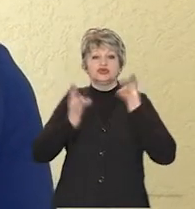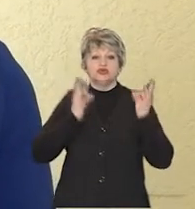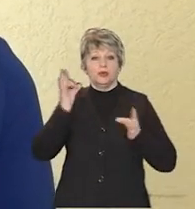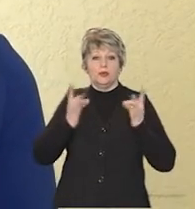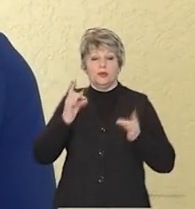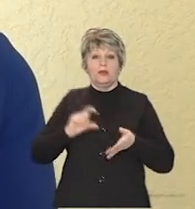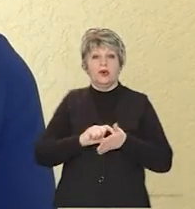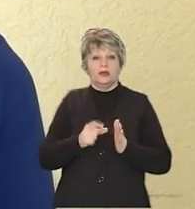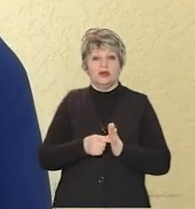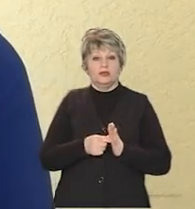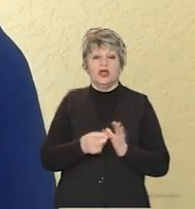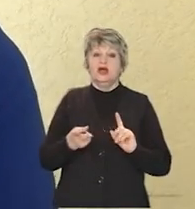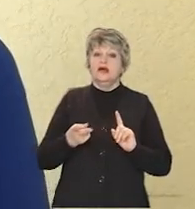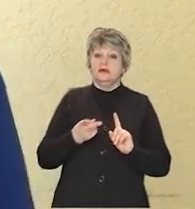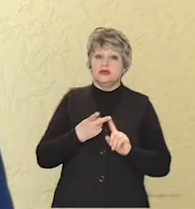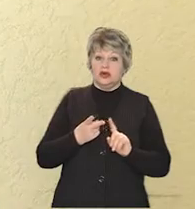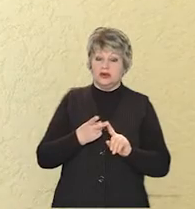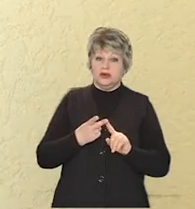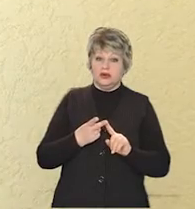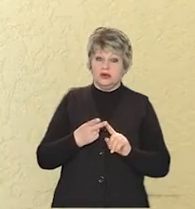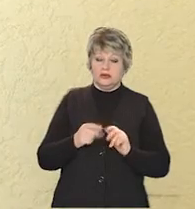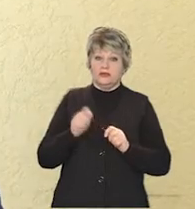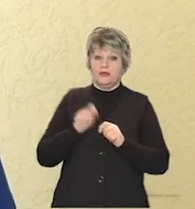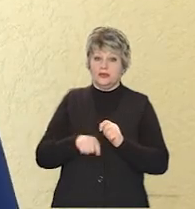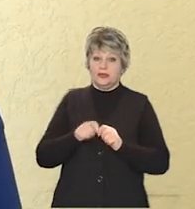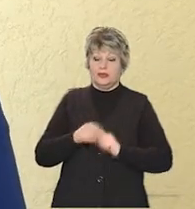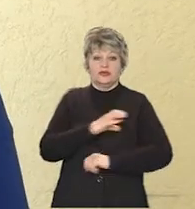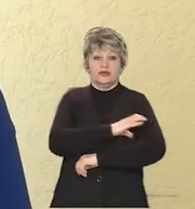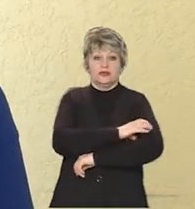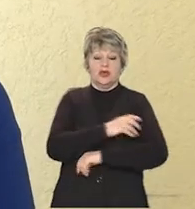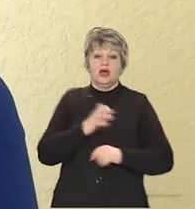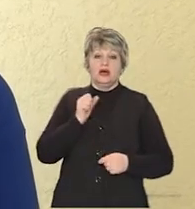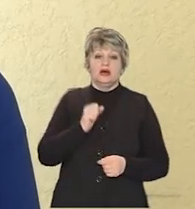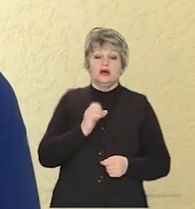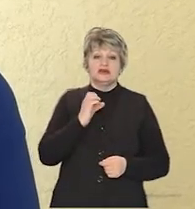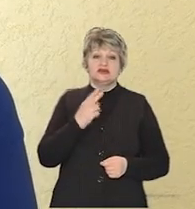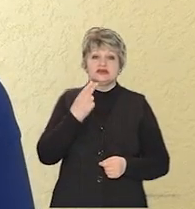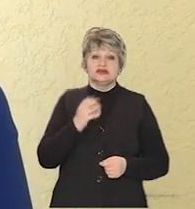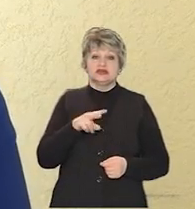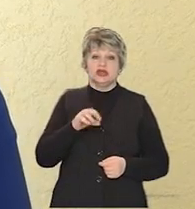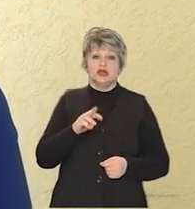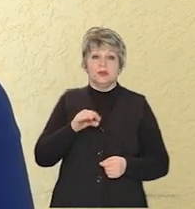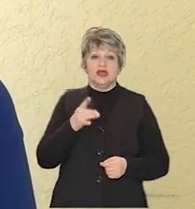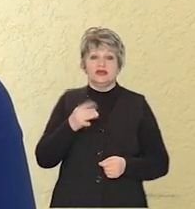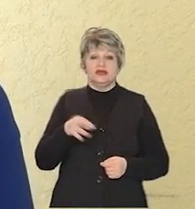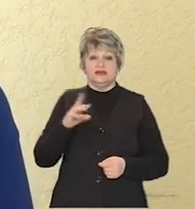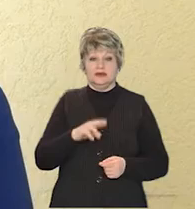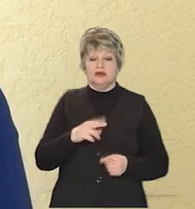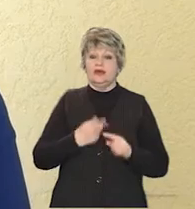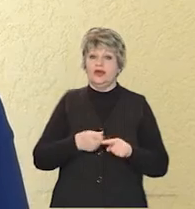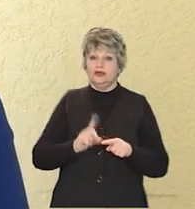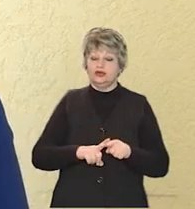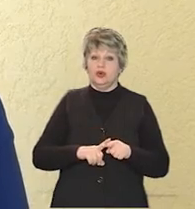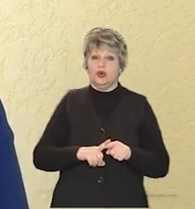помещении. Второй метод измерения артериального давления – это осциллометрический метод. Это